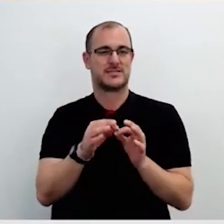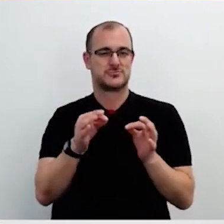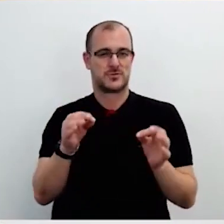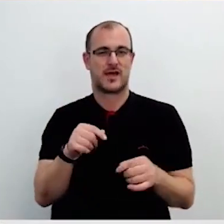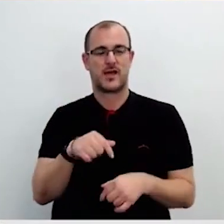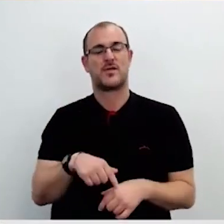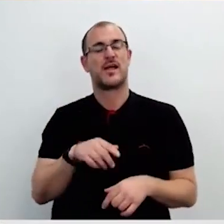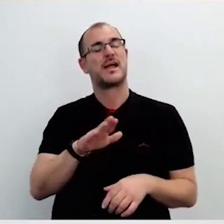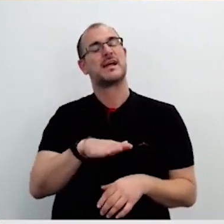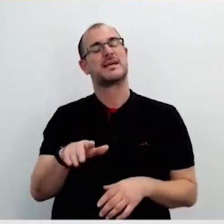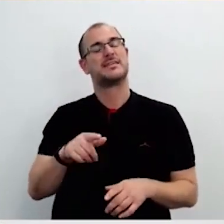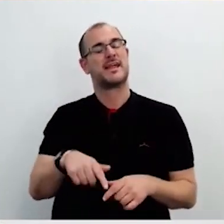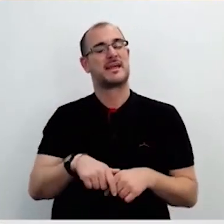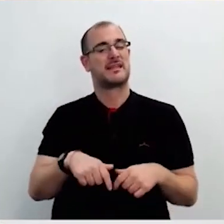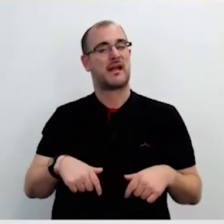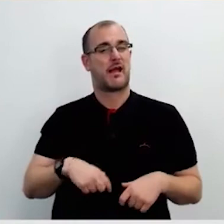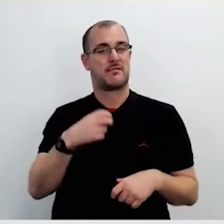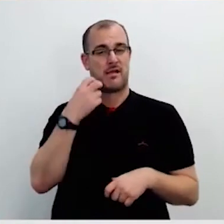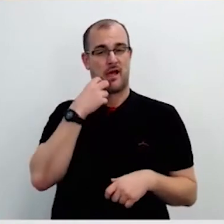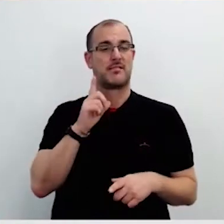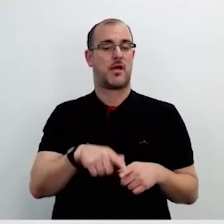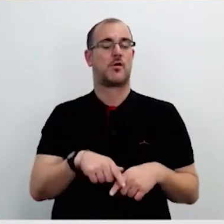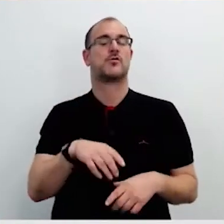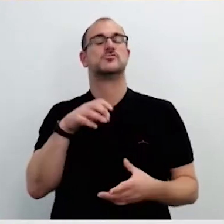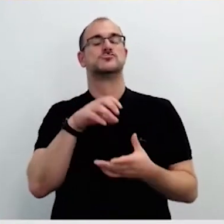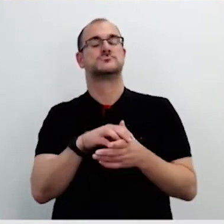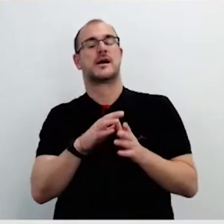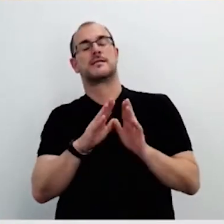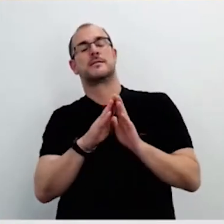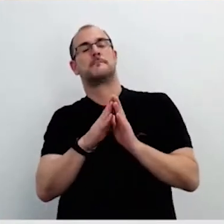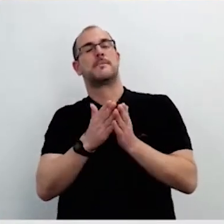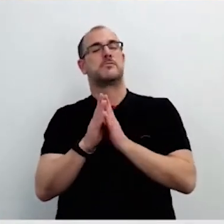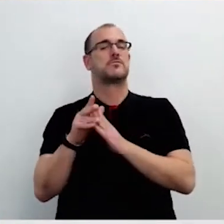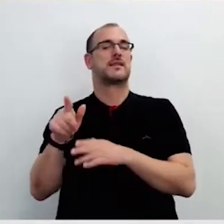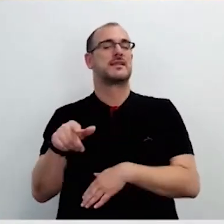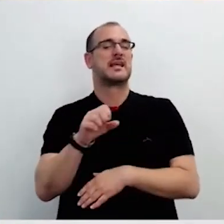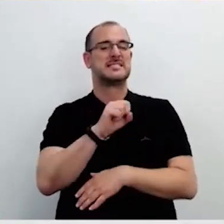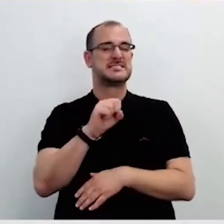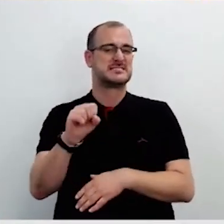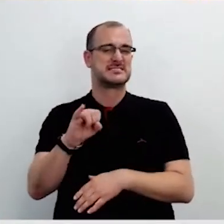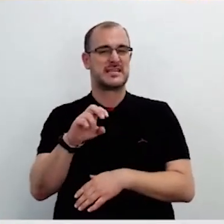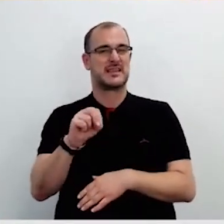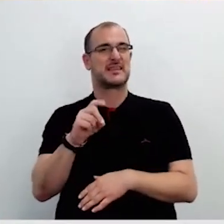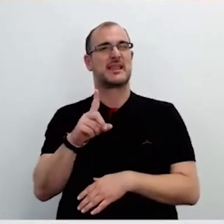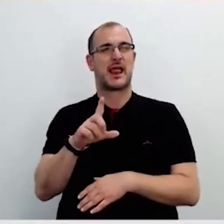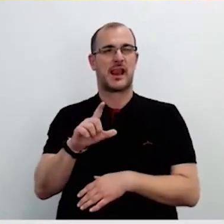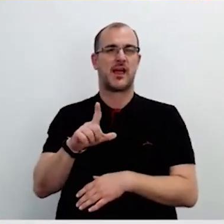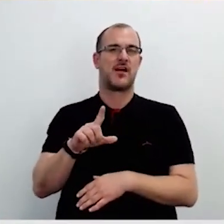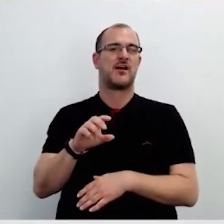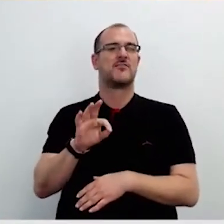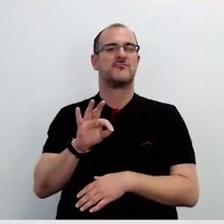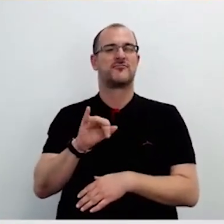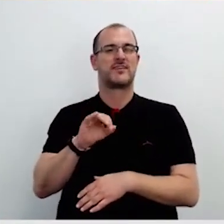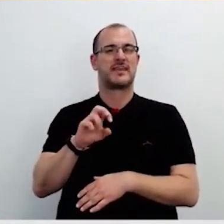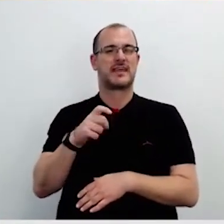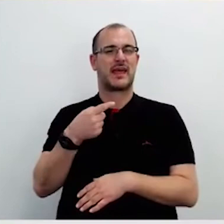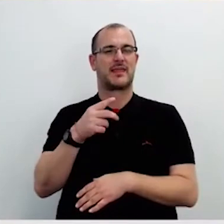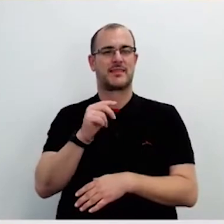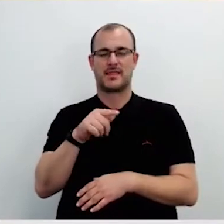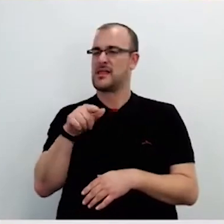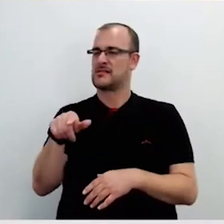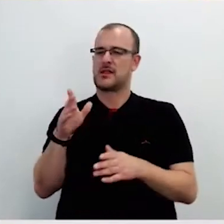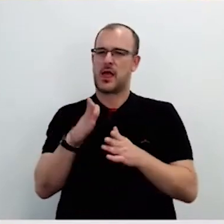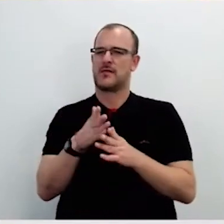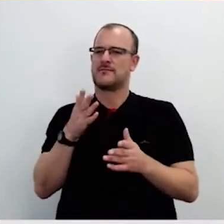im Kita-Alter sind aber auch in der Stadtbibliothek Sindelfing willkommen. Dort können kleine B-Bots, das sind also kleine